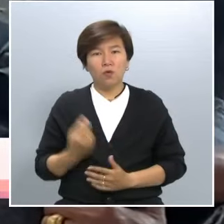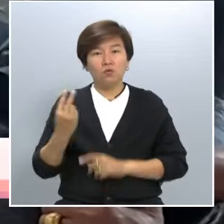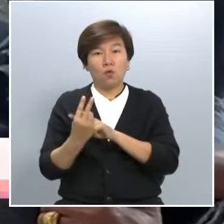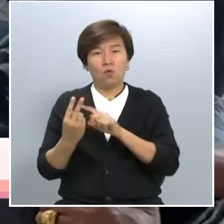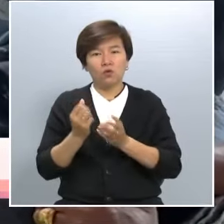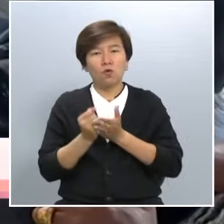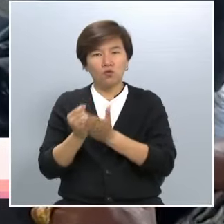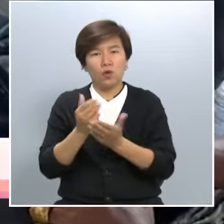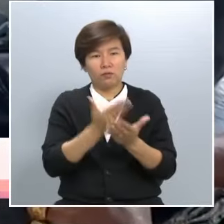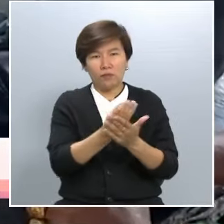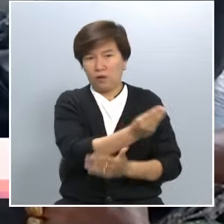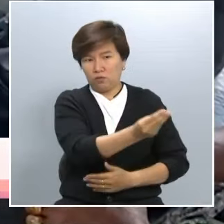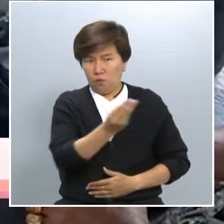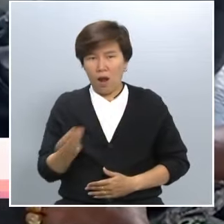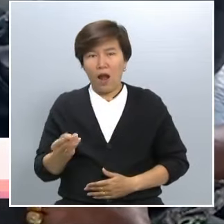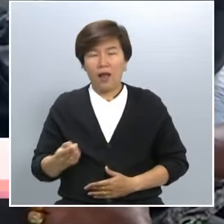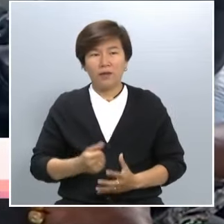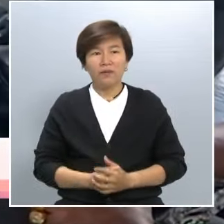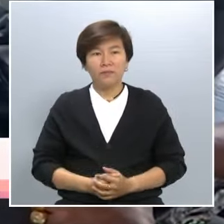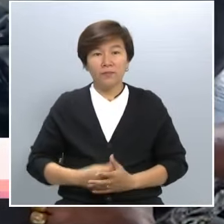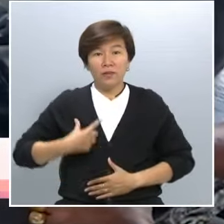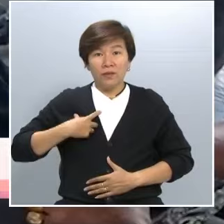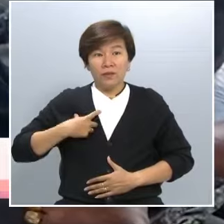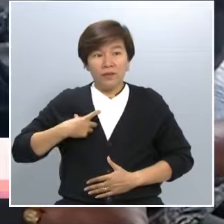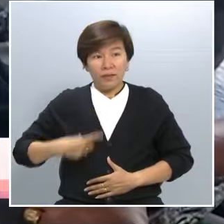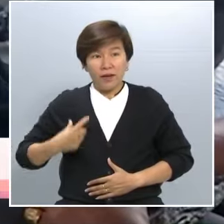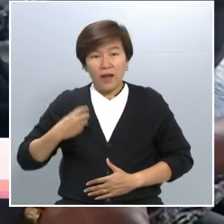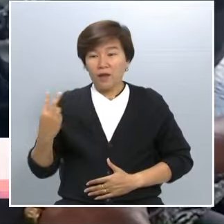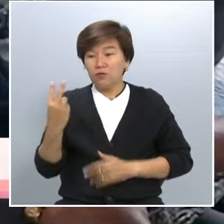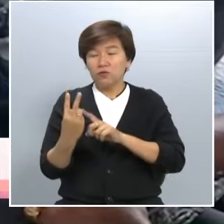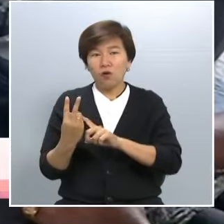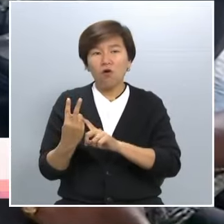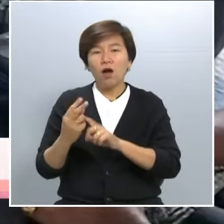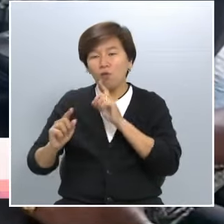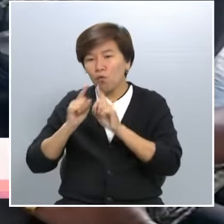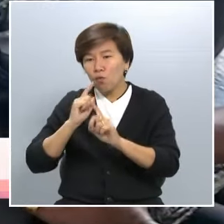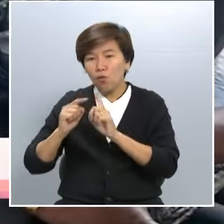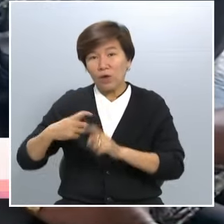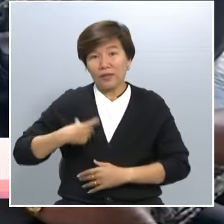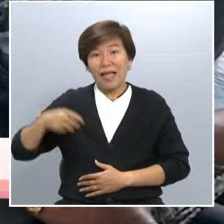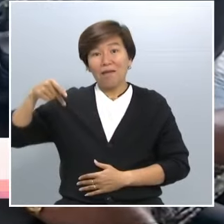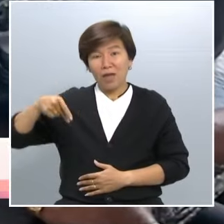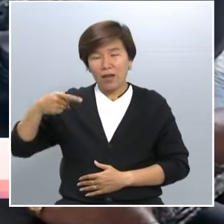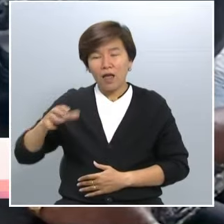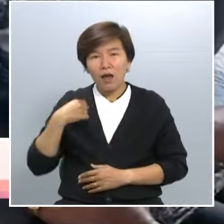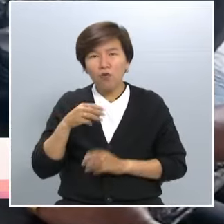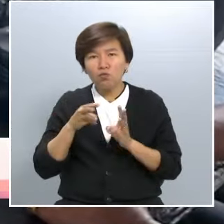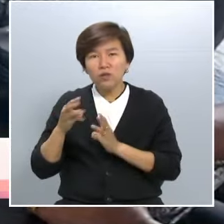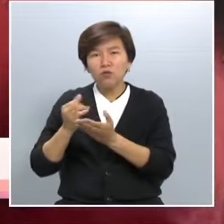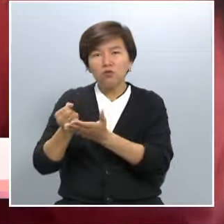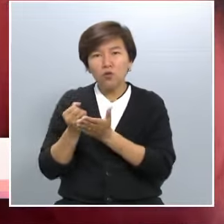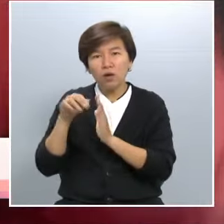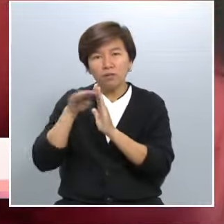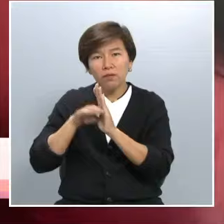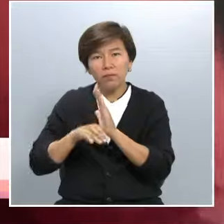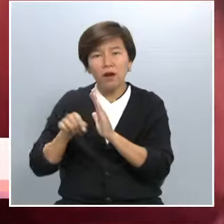ยส่วนนางบุญธาพอได้เจอกับทนายพัทนะคะแล้วก็ทราบแนวทางในการได้รับความช่วยเหลือจากทนายพัทก็บอกว่าตอน